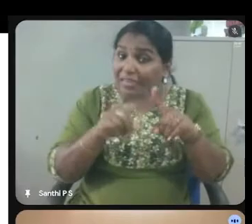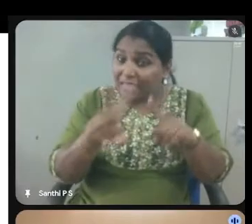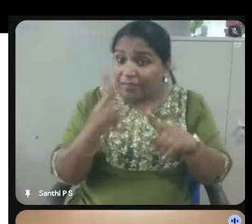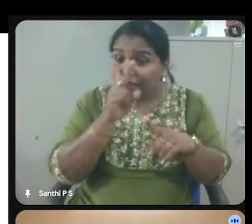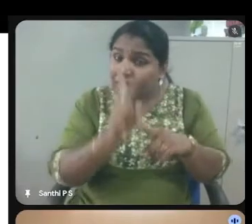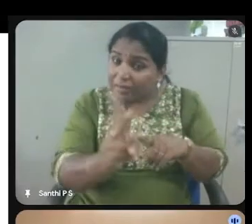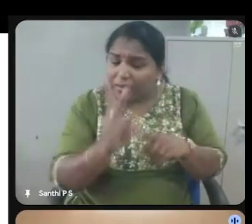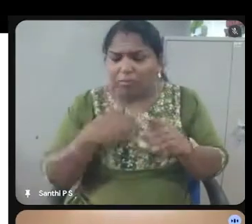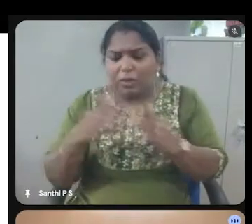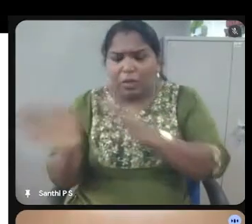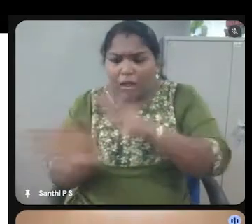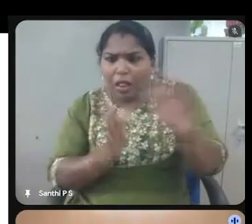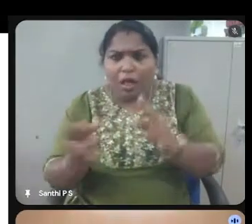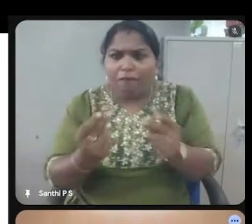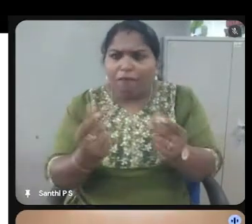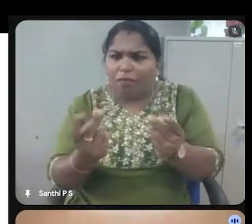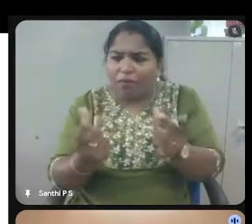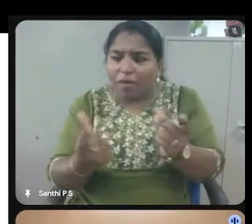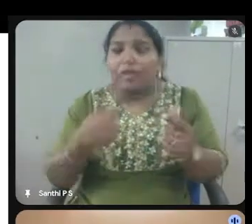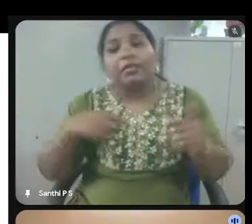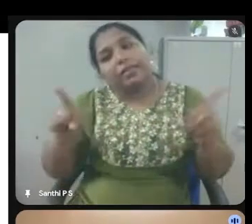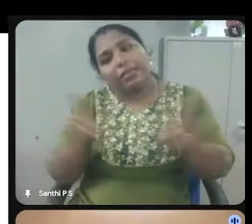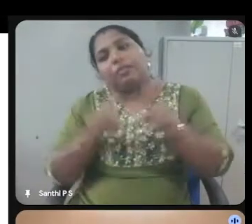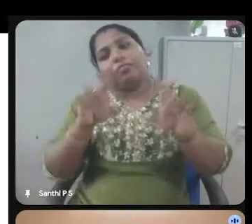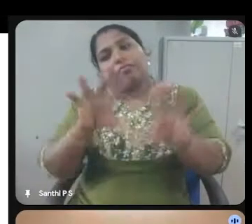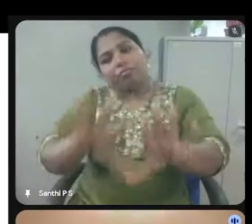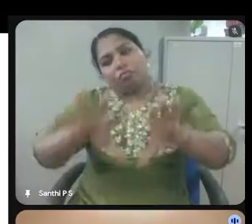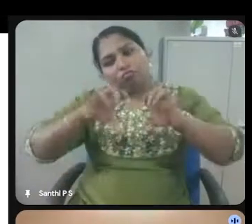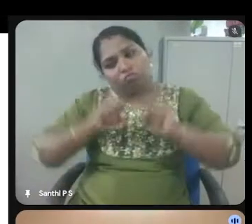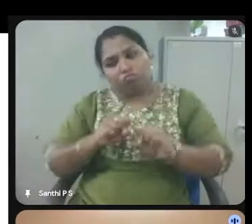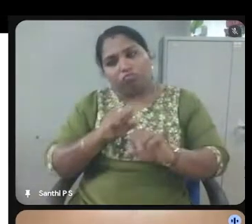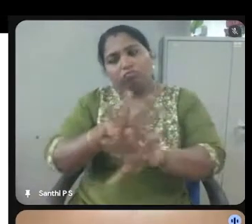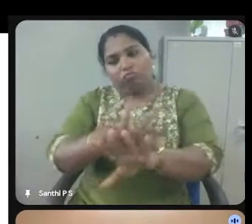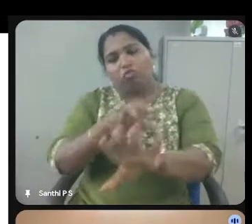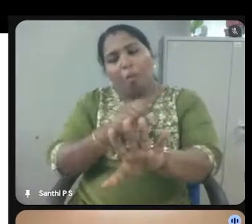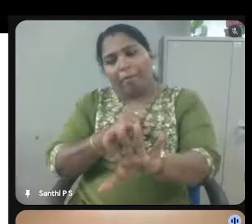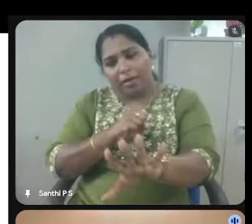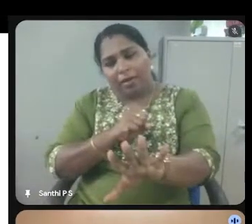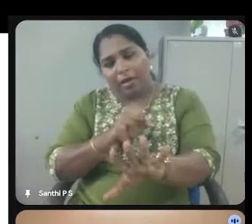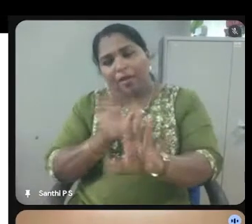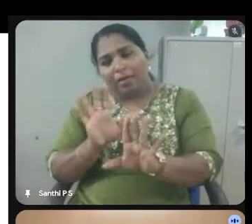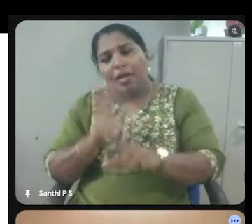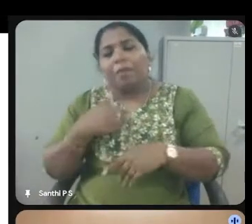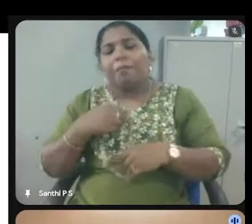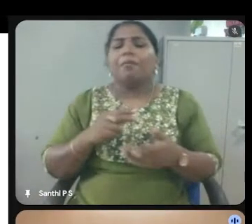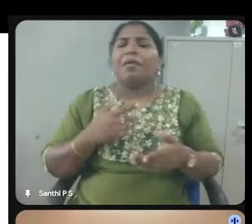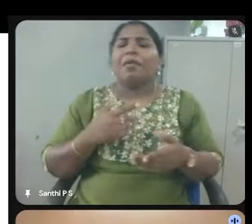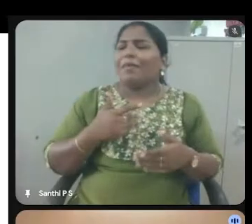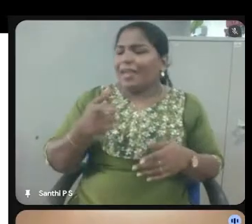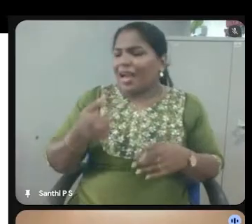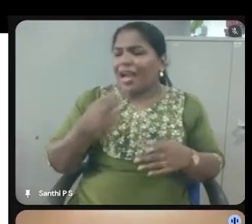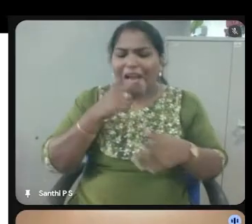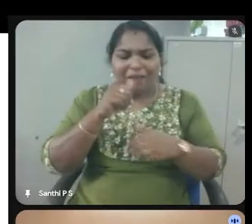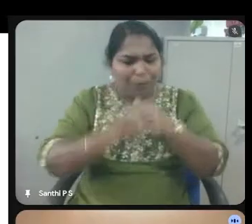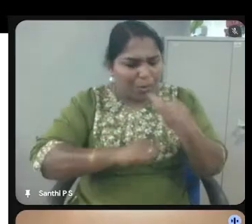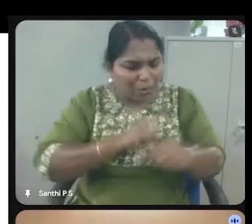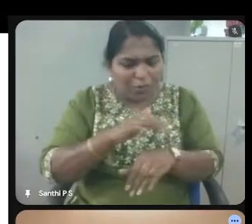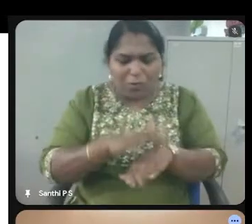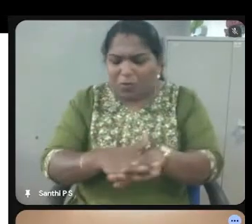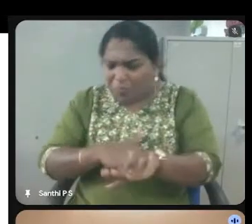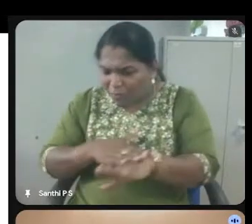ആ ഒരു ക്ഷമ കിട്ടാതെ വരും. അതായത് അവർക്ക് എന്താ പറയുക നമ്മൾ ആക്ടിവിറ്റീസ് ചെയ്യുമ്പോൾ ഭയങ്കര മന്ദഗതിയിലുള്ളതാണെന്നും അല്ലെങ്കിൽ അവർ ഒരു മികച്ചവയല്ലെന്നും